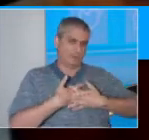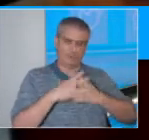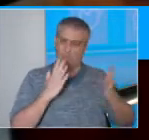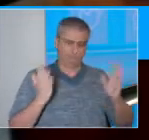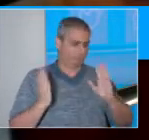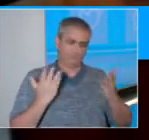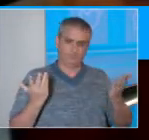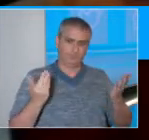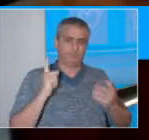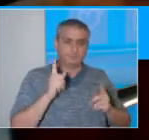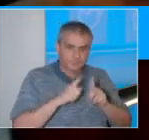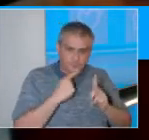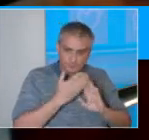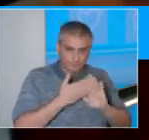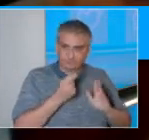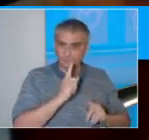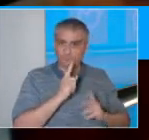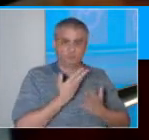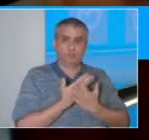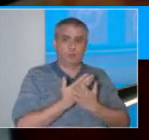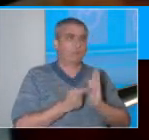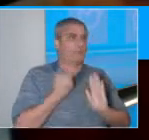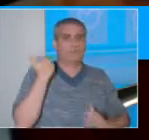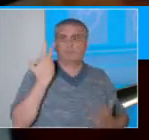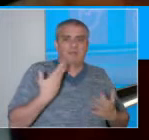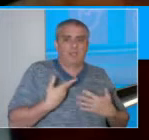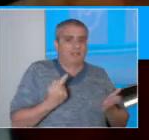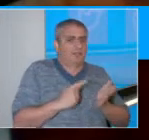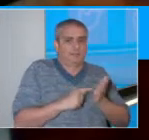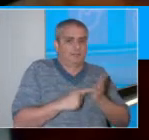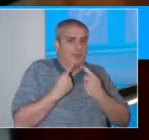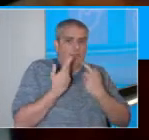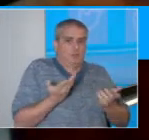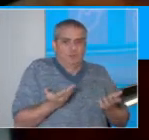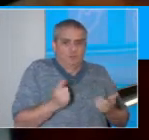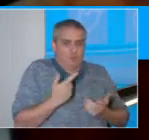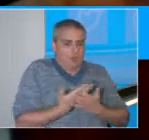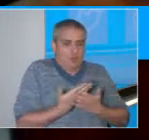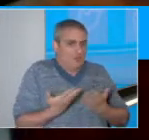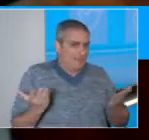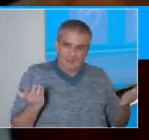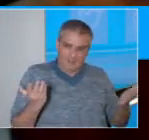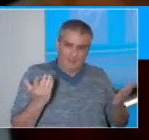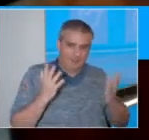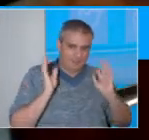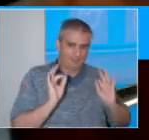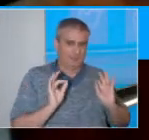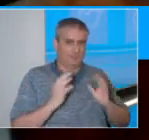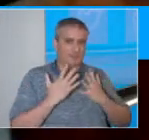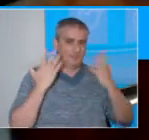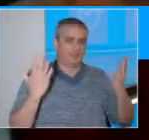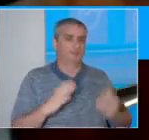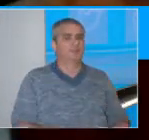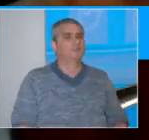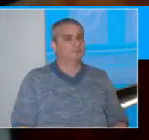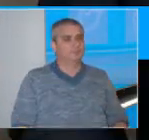הצדדים, אבל כמו שאמרתי, גם זה לא הוכיח את עצמו פעם קודמת, אין סיבה לדיון הזה כשזה גם לא הוכיח את עצמו בצורה כל כך דרמטית.